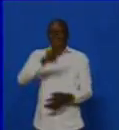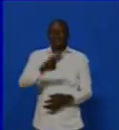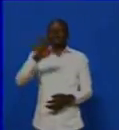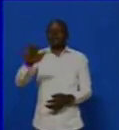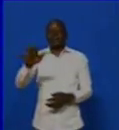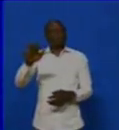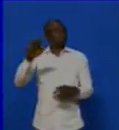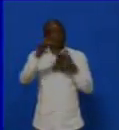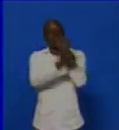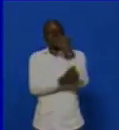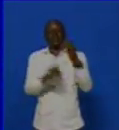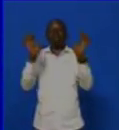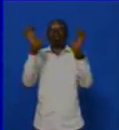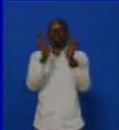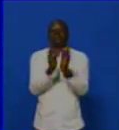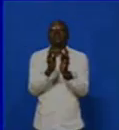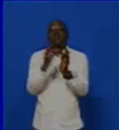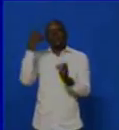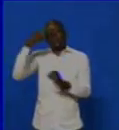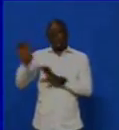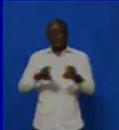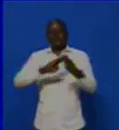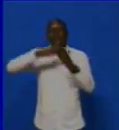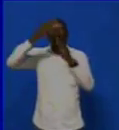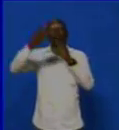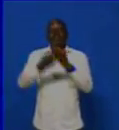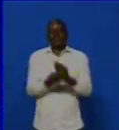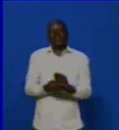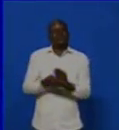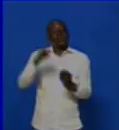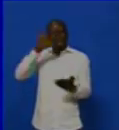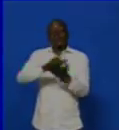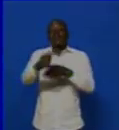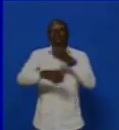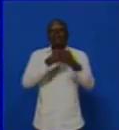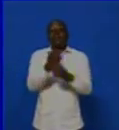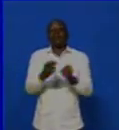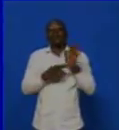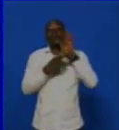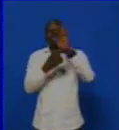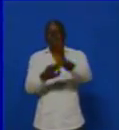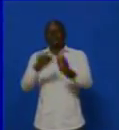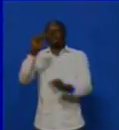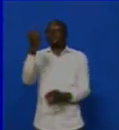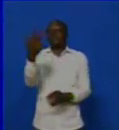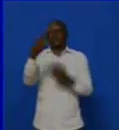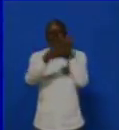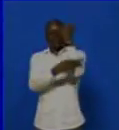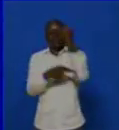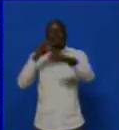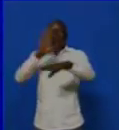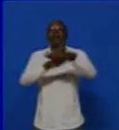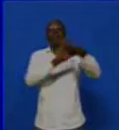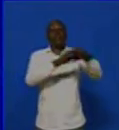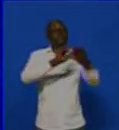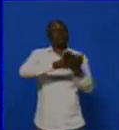touchées. Et c'est pour faire le bilan de la campagne en cours que les représentants des 13 régions ont été conviés ce week-end à